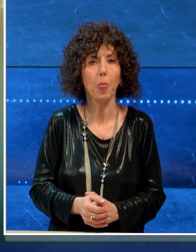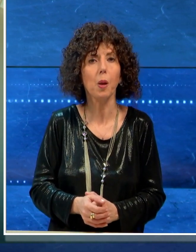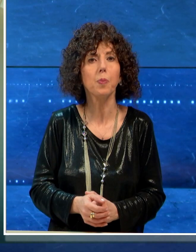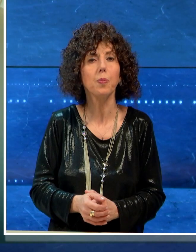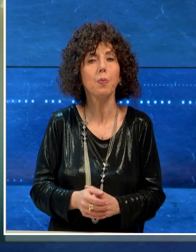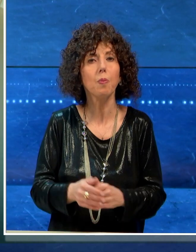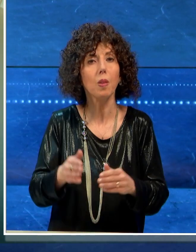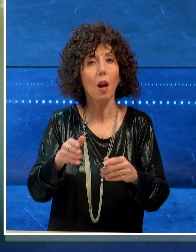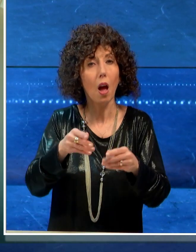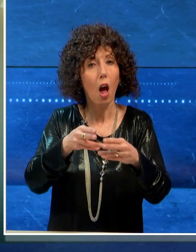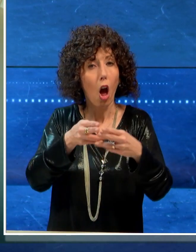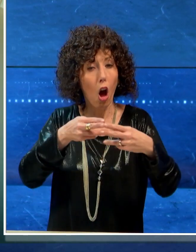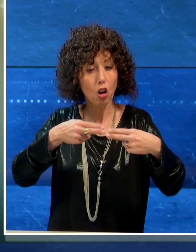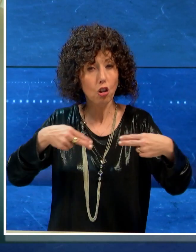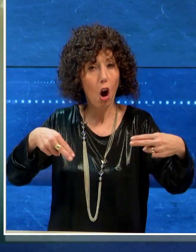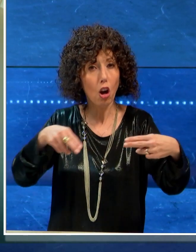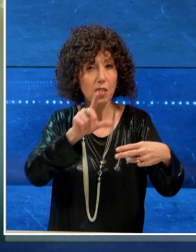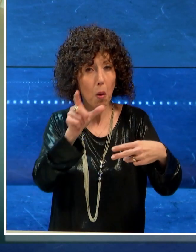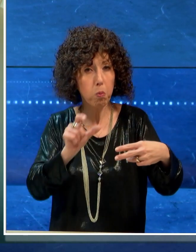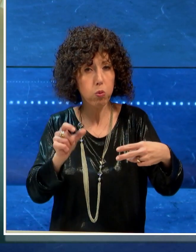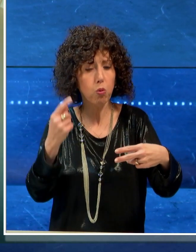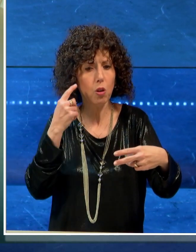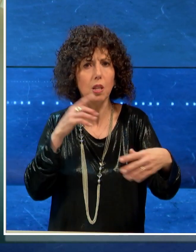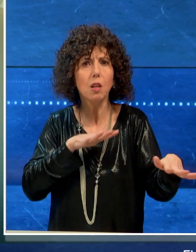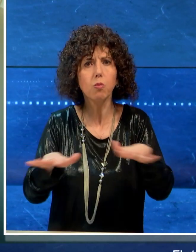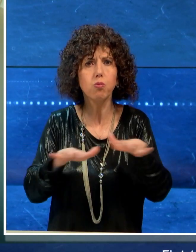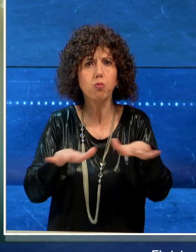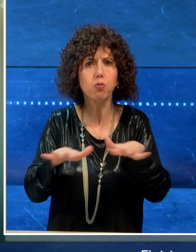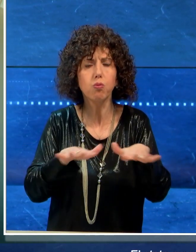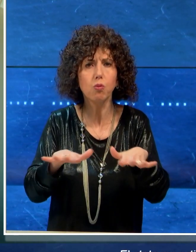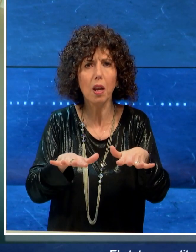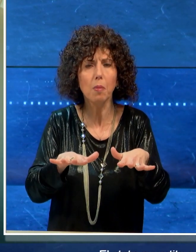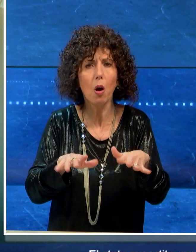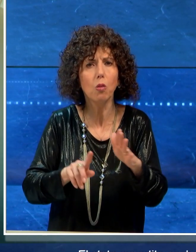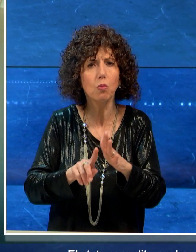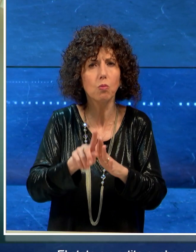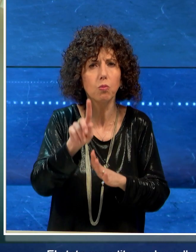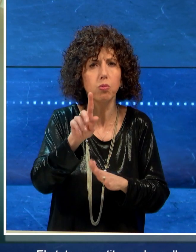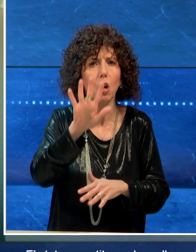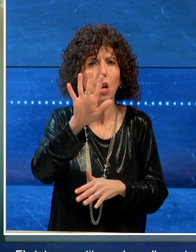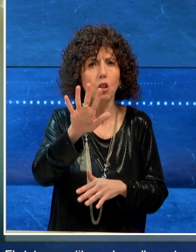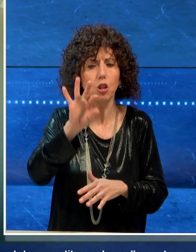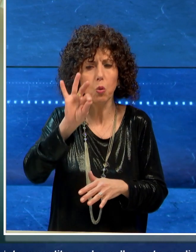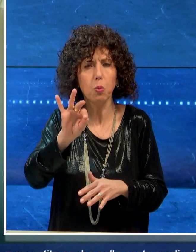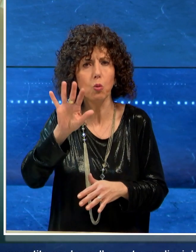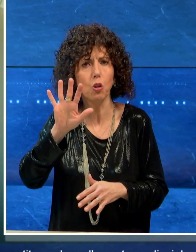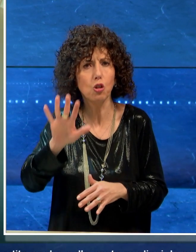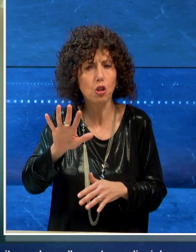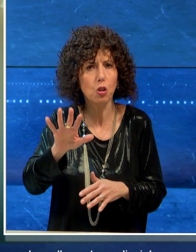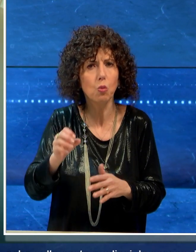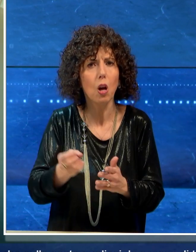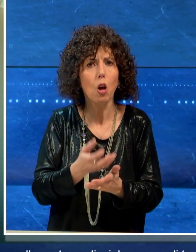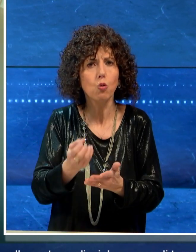anche sulle coste pugliesi la scossa di terremoto di magnitudo 5.5